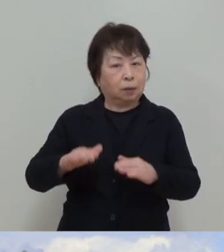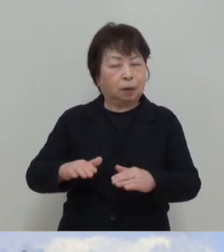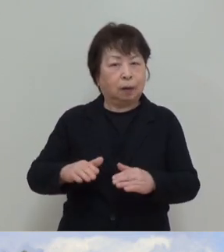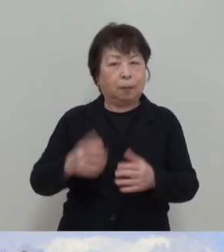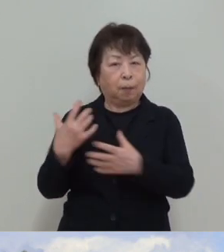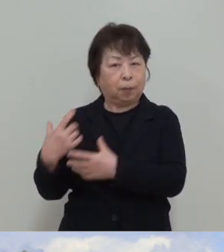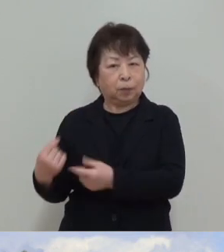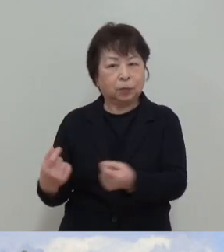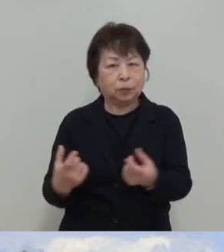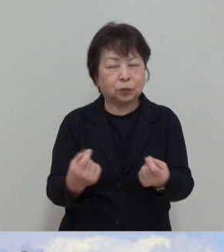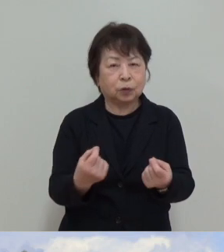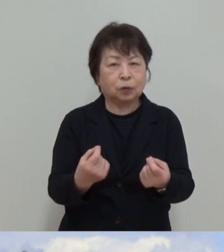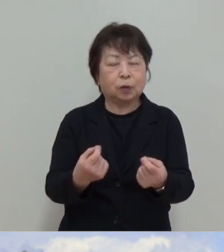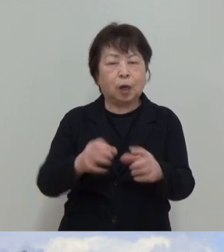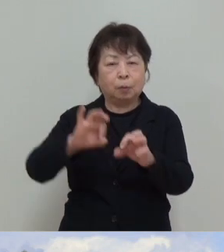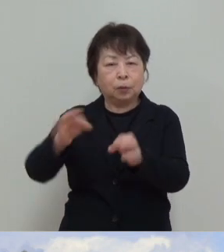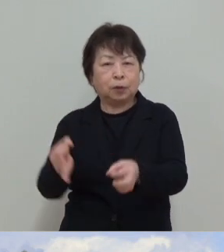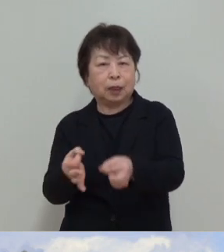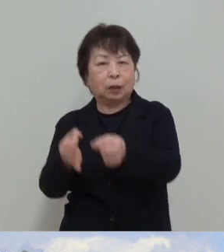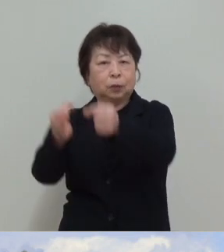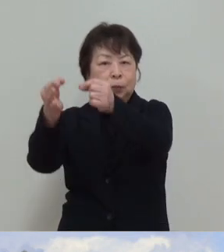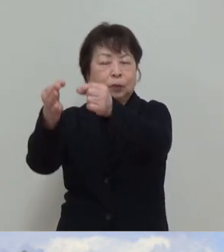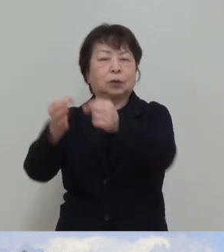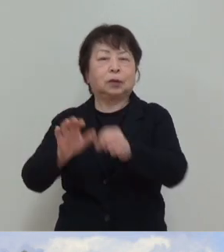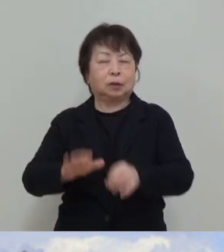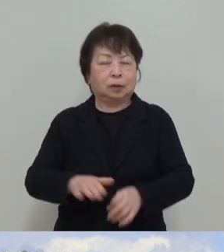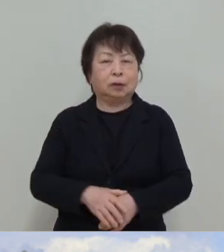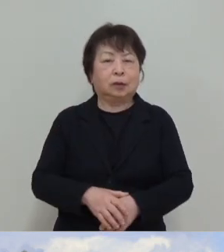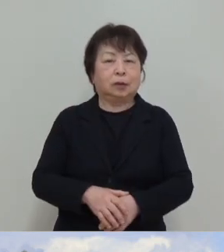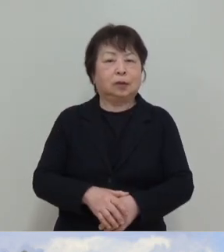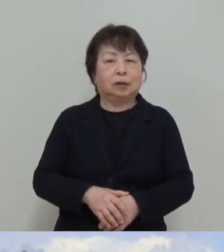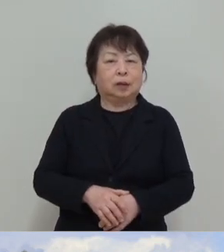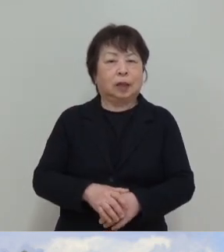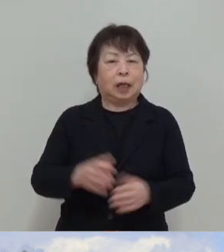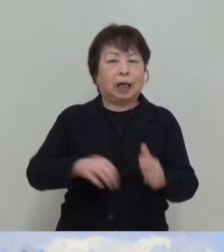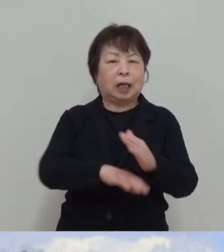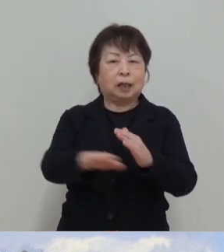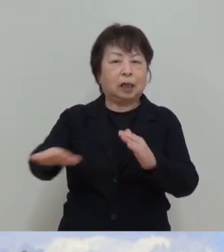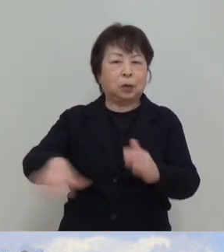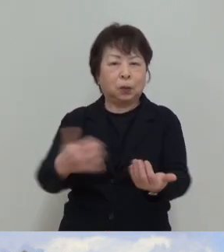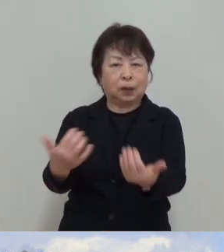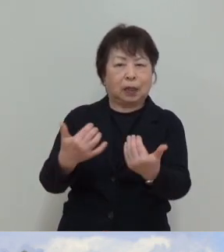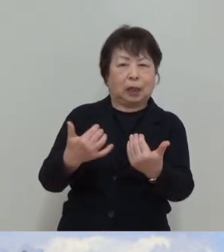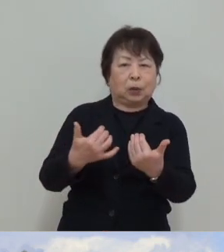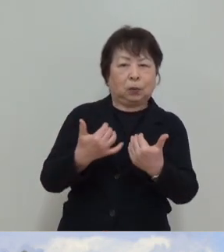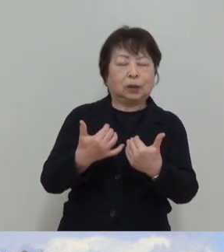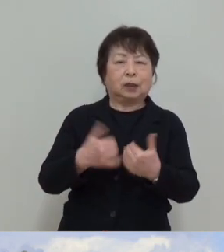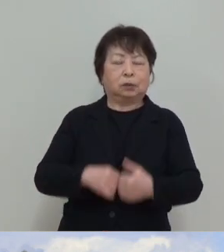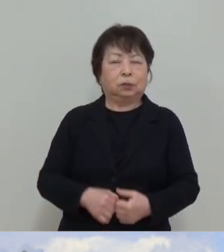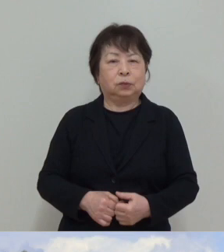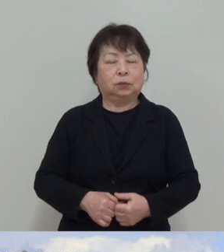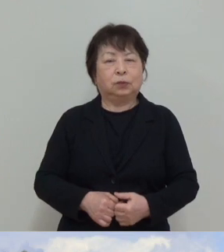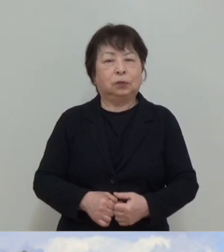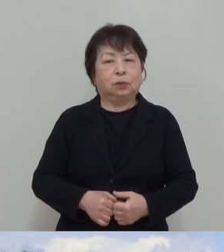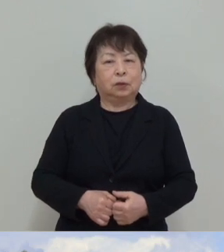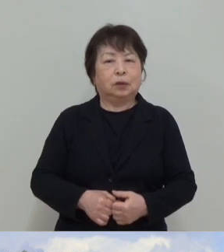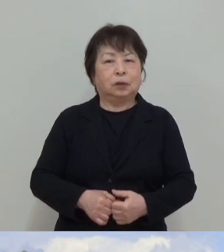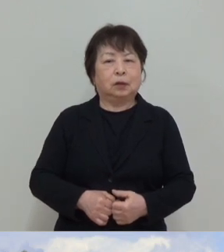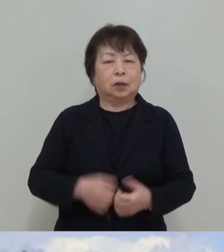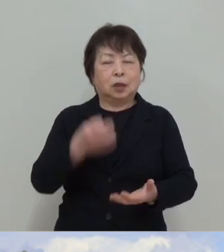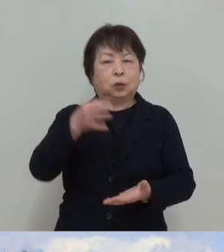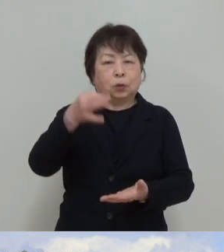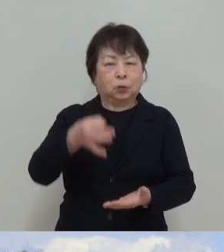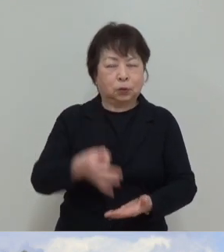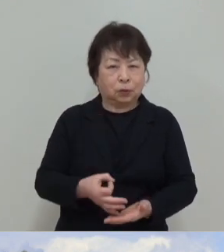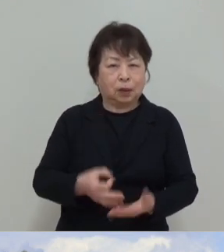然として続く物価高騰により、家計に大きな影響を受けている低所得